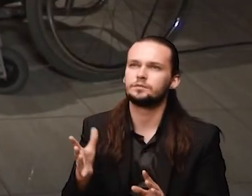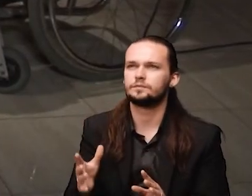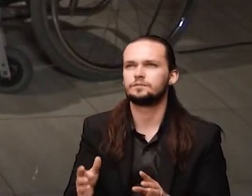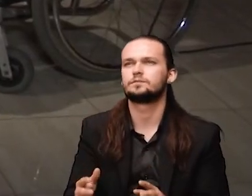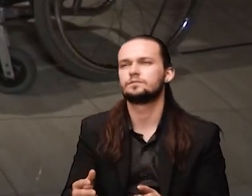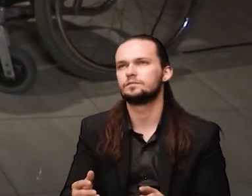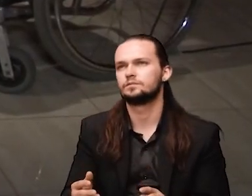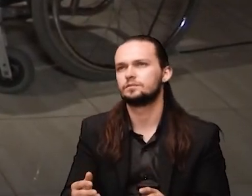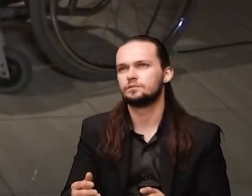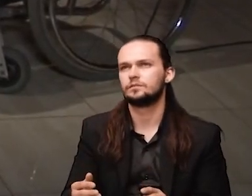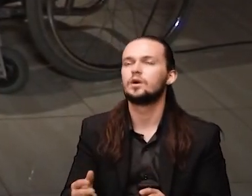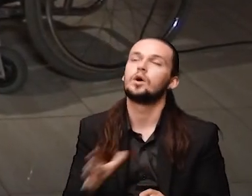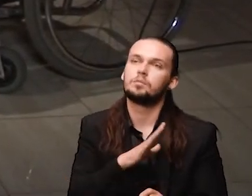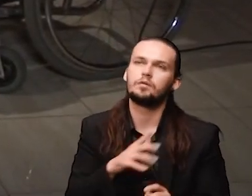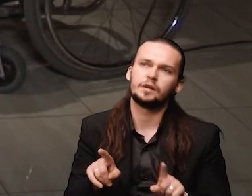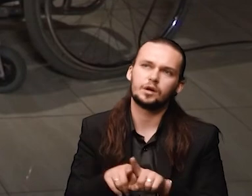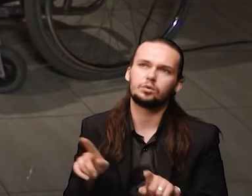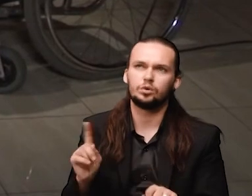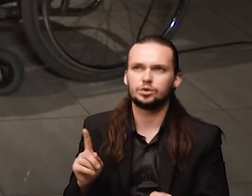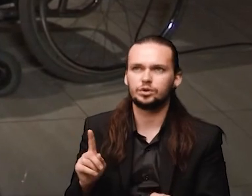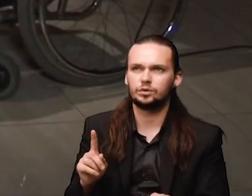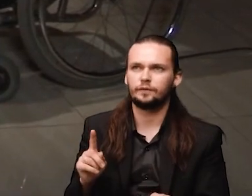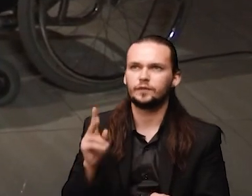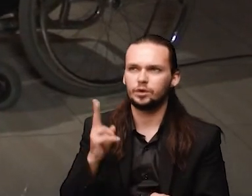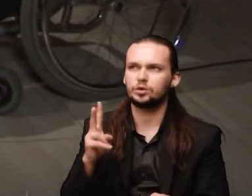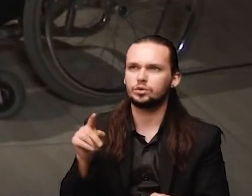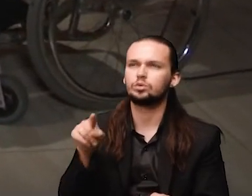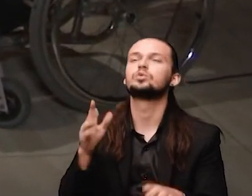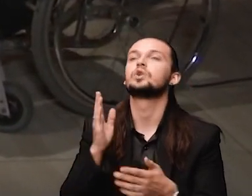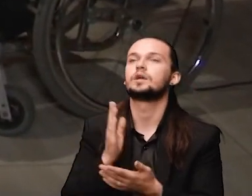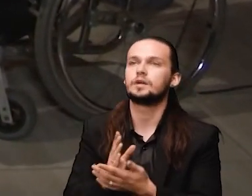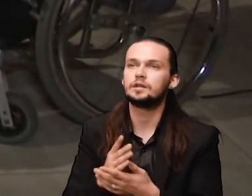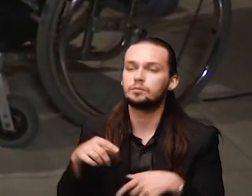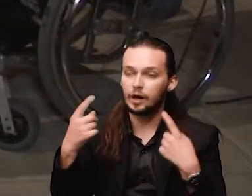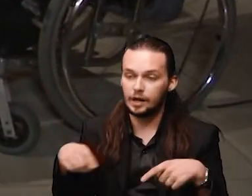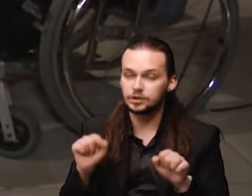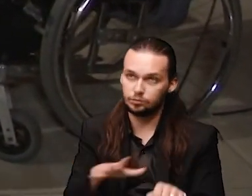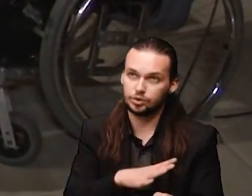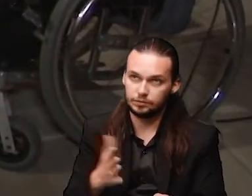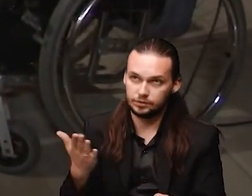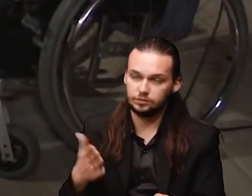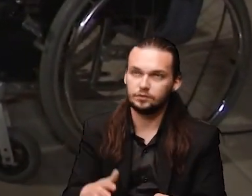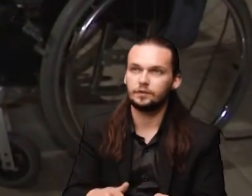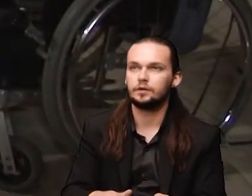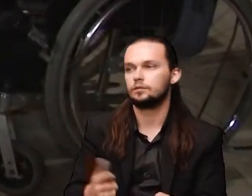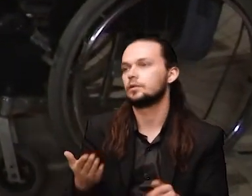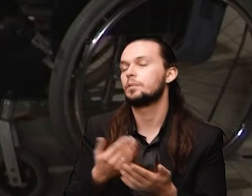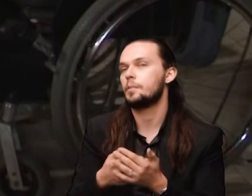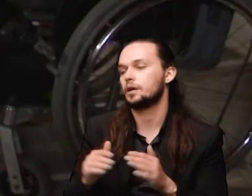Да, и в обычном, так скажем, направлении тоже иногда бывает такое, ну, что там кто-то уже есть, в том числе там коляска, может